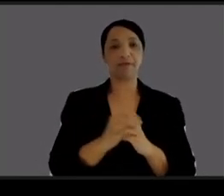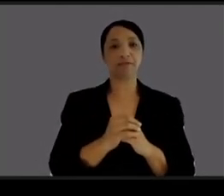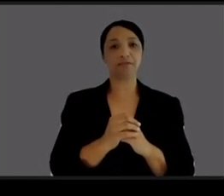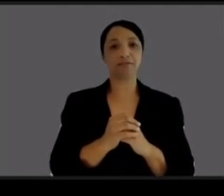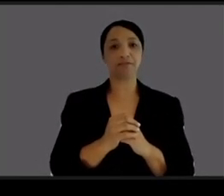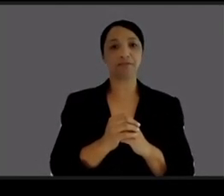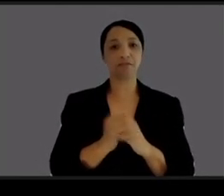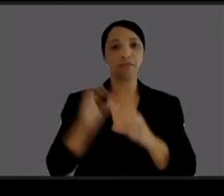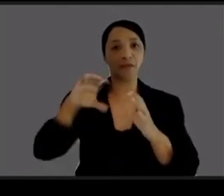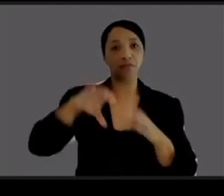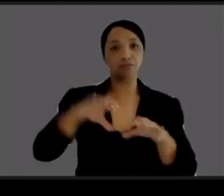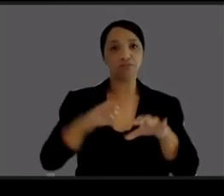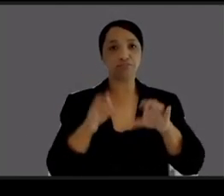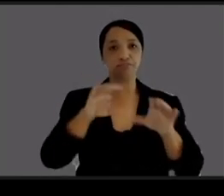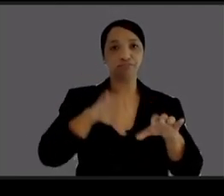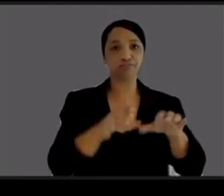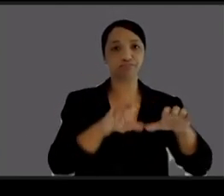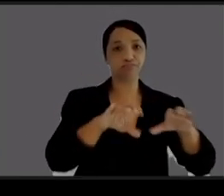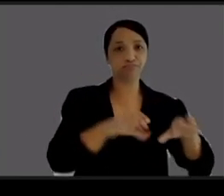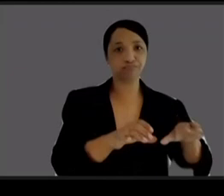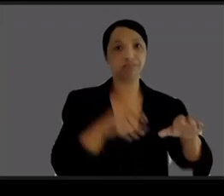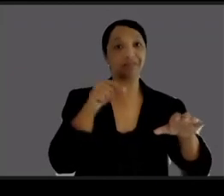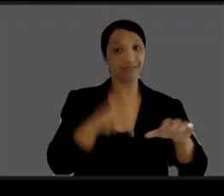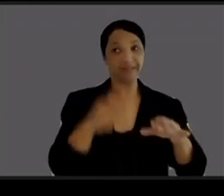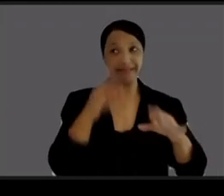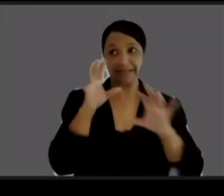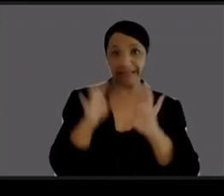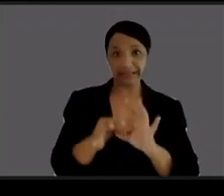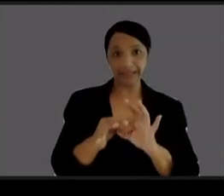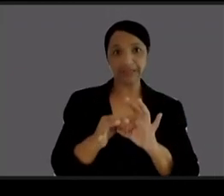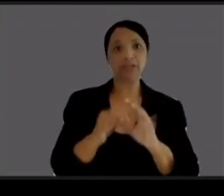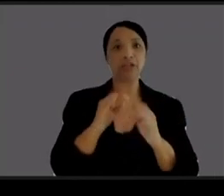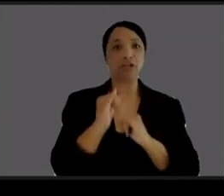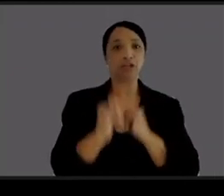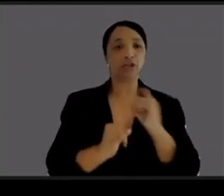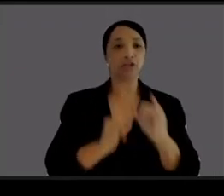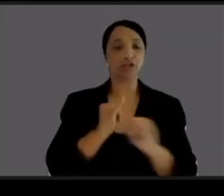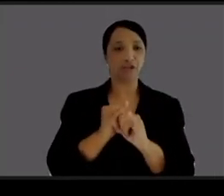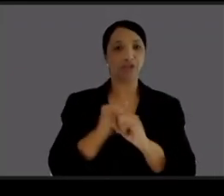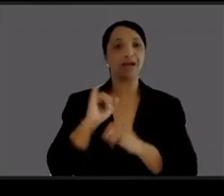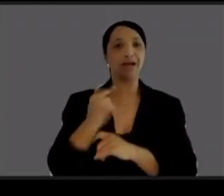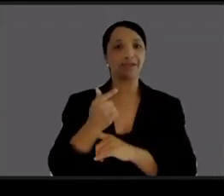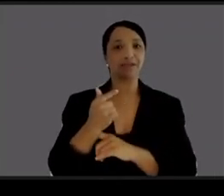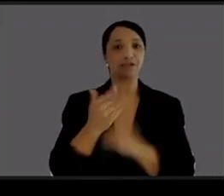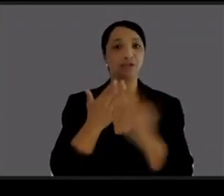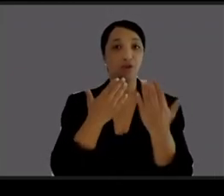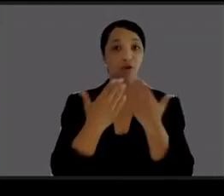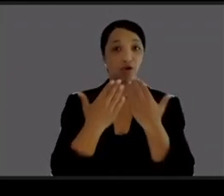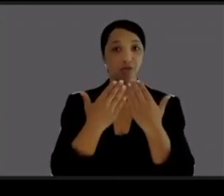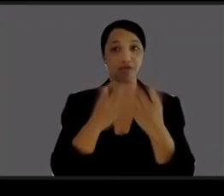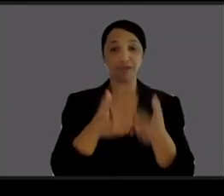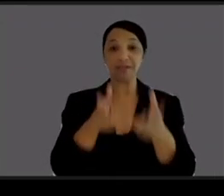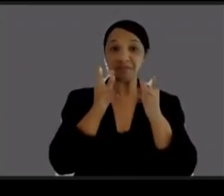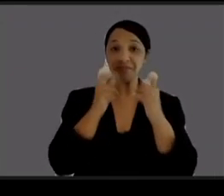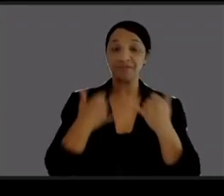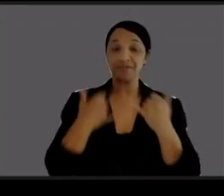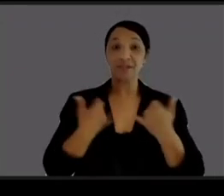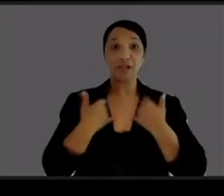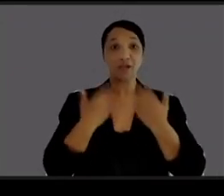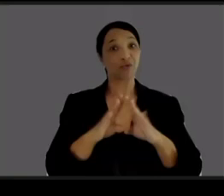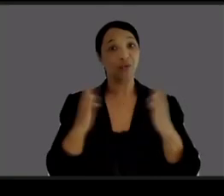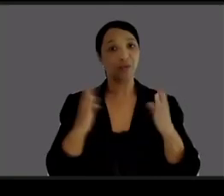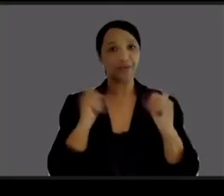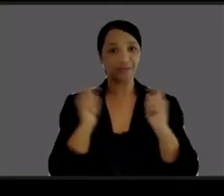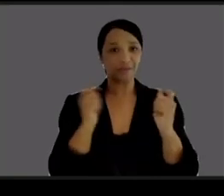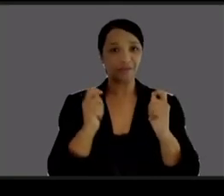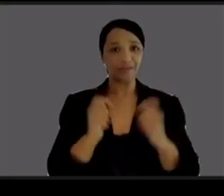في كيوتو في بدايه فتره ايدو وفي هذا العمل المسرحي الجديد تظهر روح الاسد البطوليه في المشهد